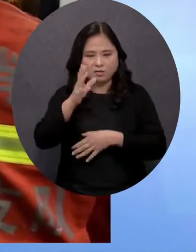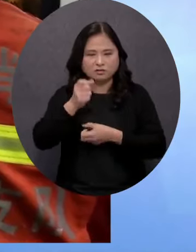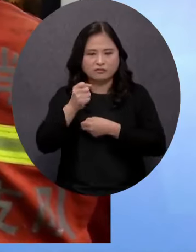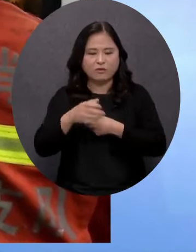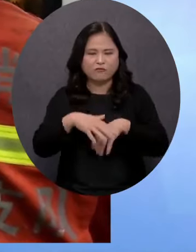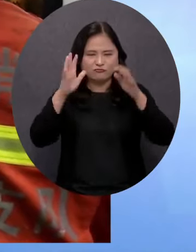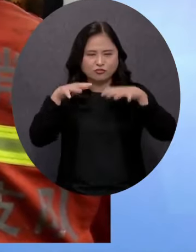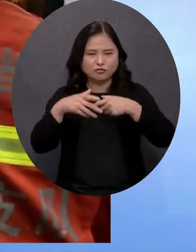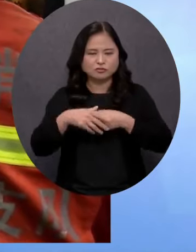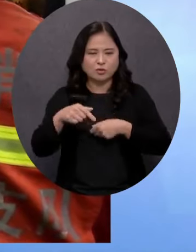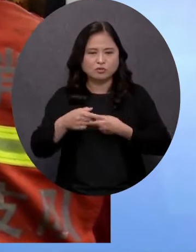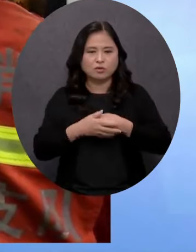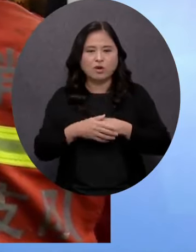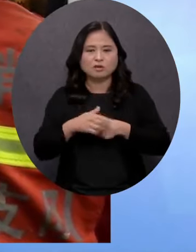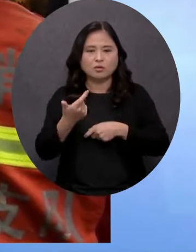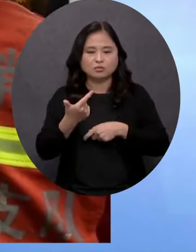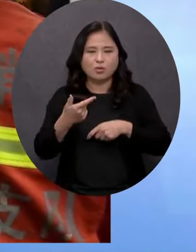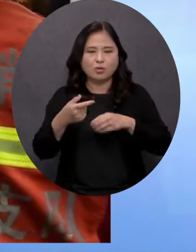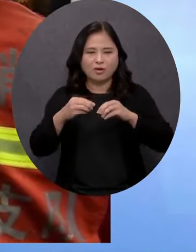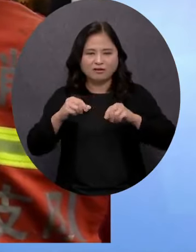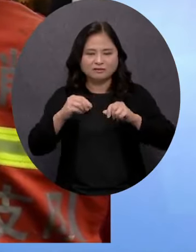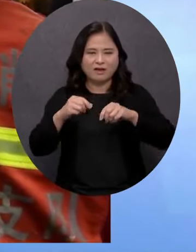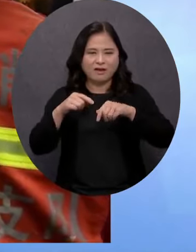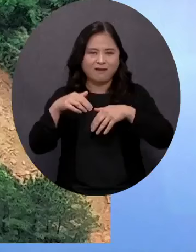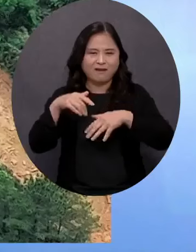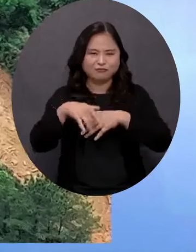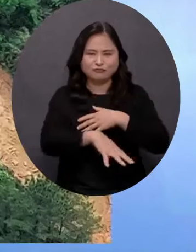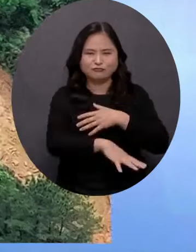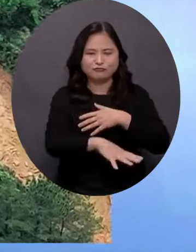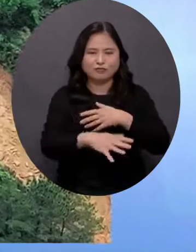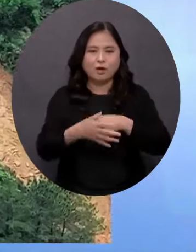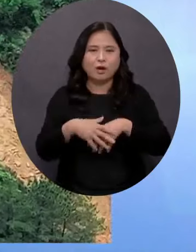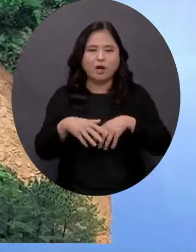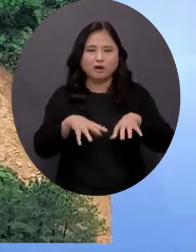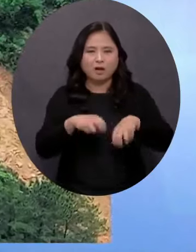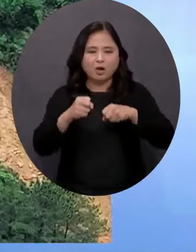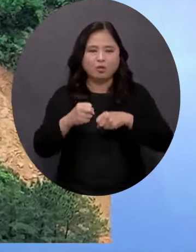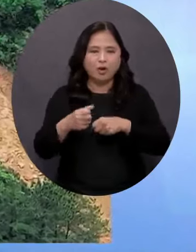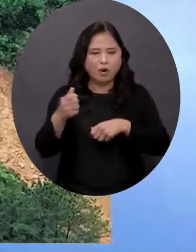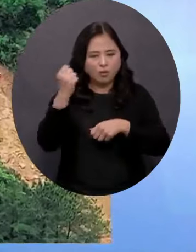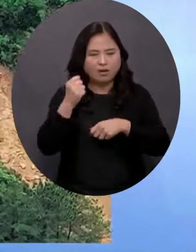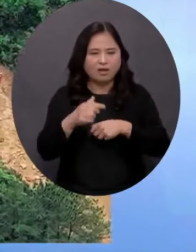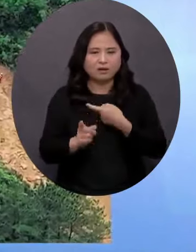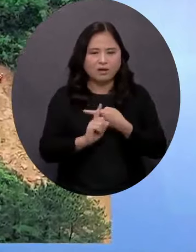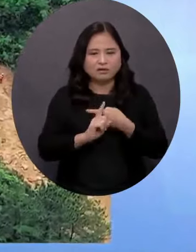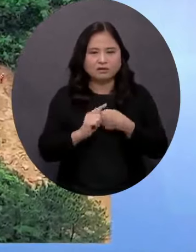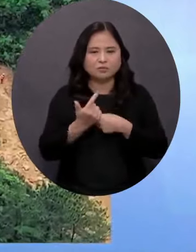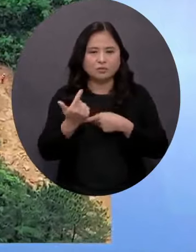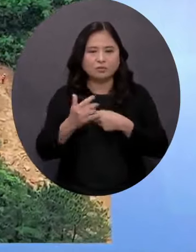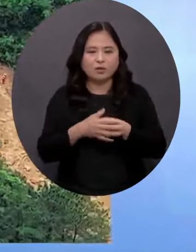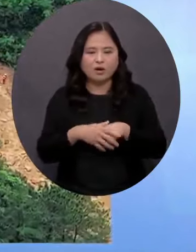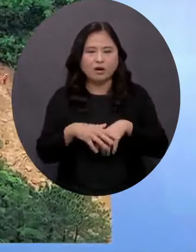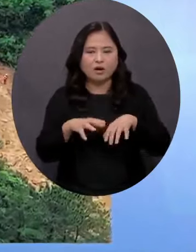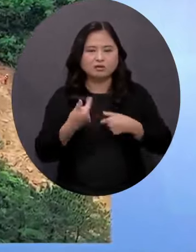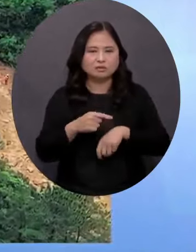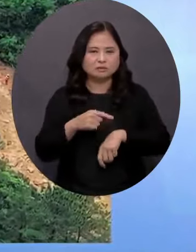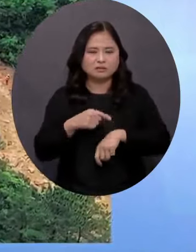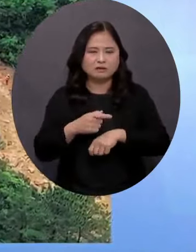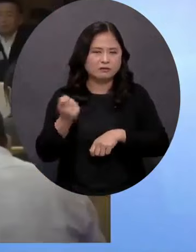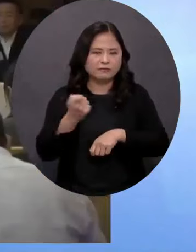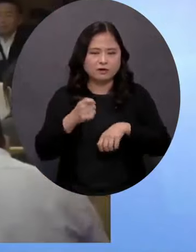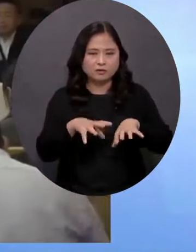加上现场有大量碎石同泥土下滑，增加搜救风险同难度，会争取时间尽快营救被困的